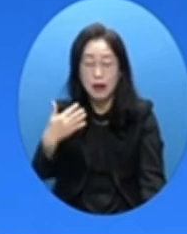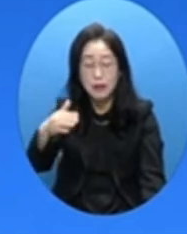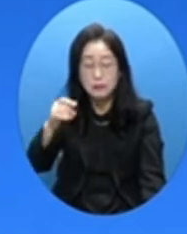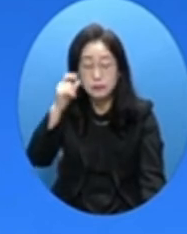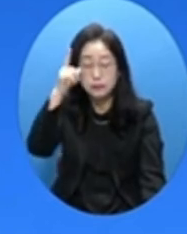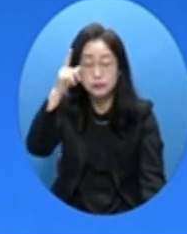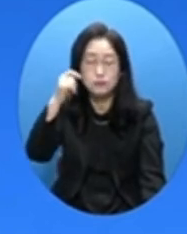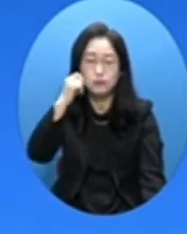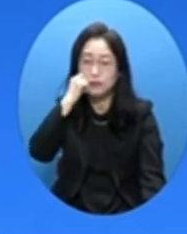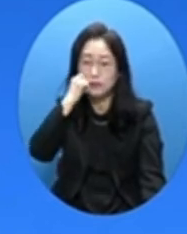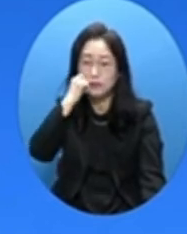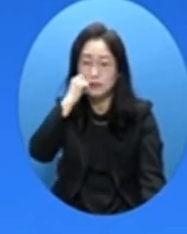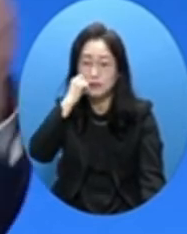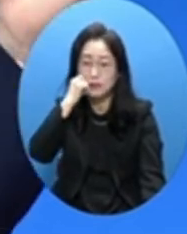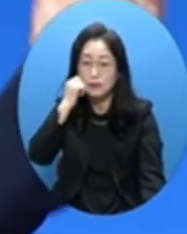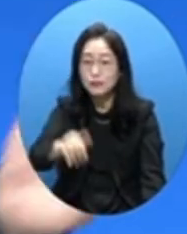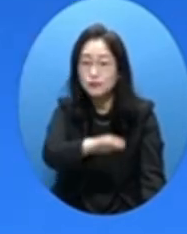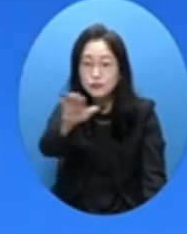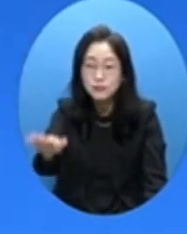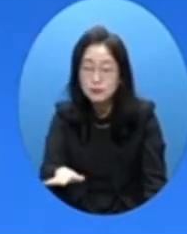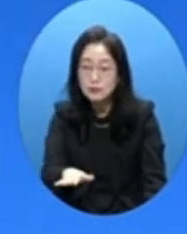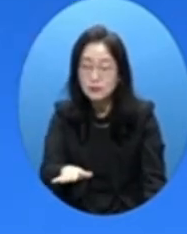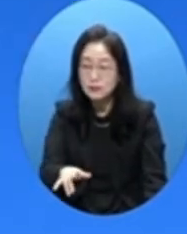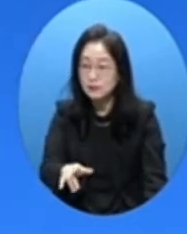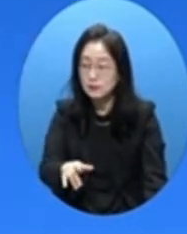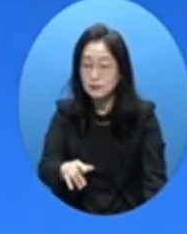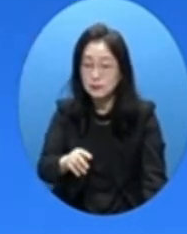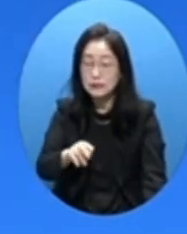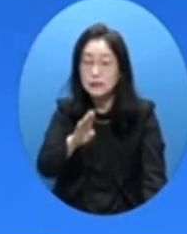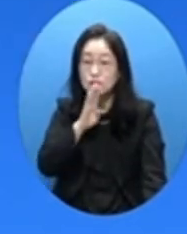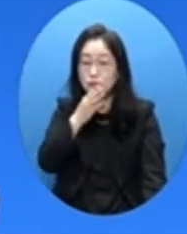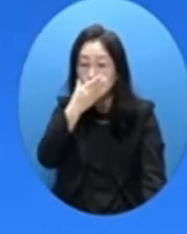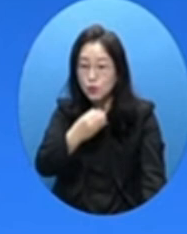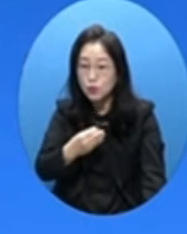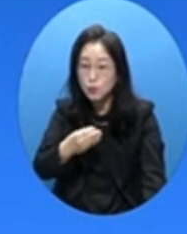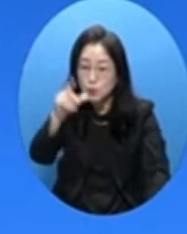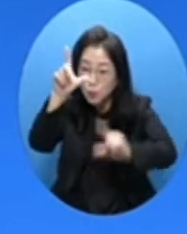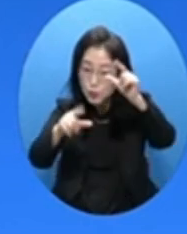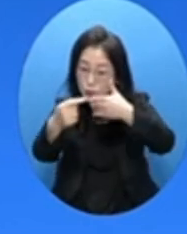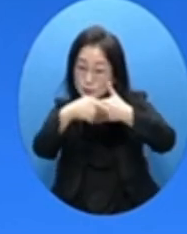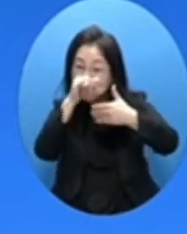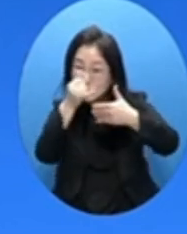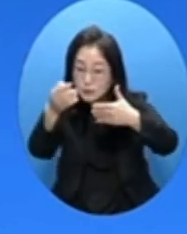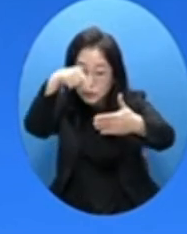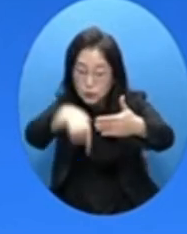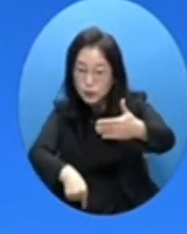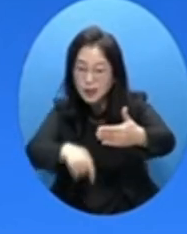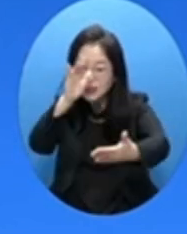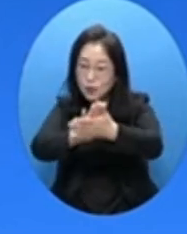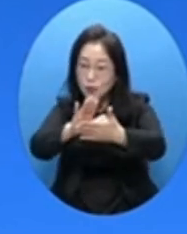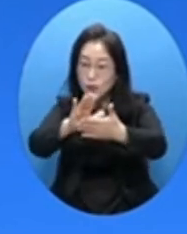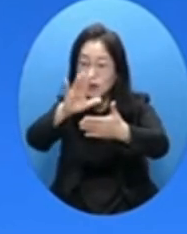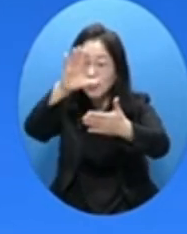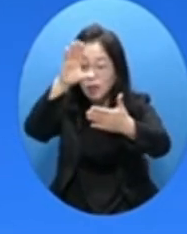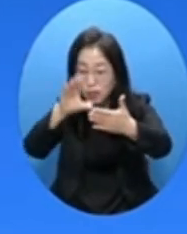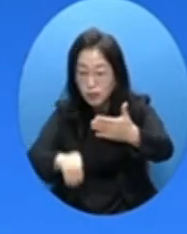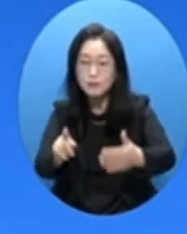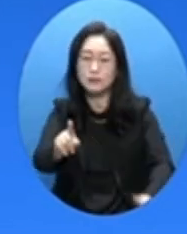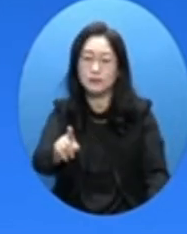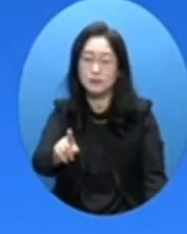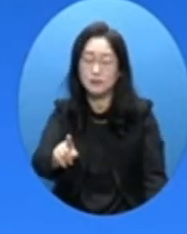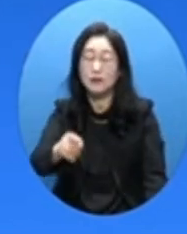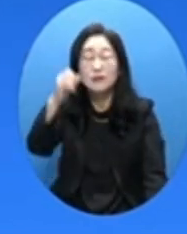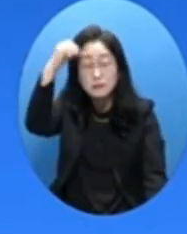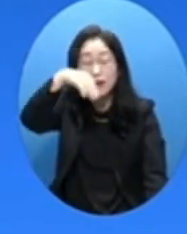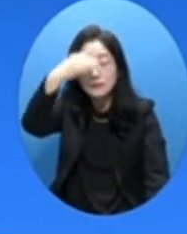있었습니다 그래서 우리가 순복음이라는 모습을 갖고 있으나 수 몸에 뜨거움이 사라진지 오래됐습니다 많은 분들이